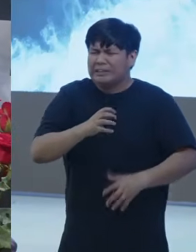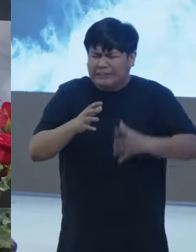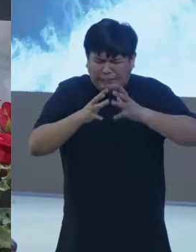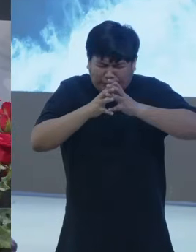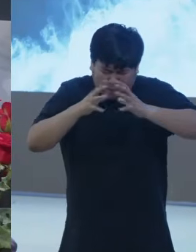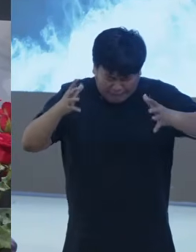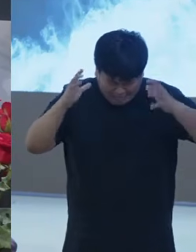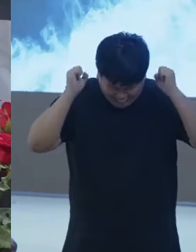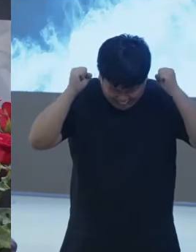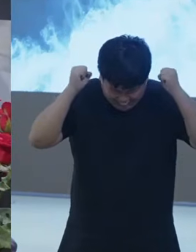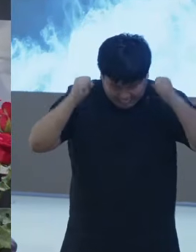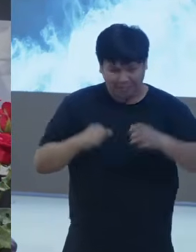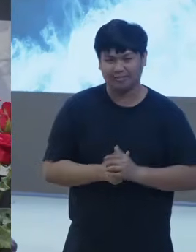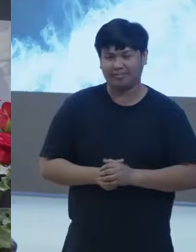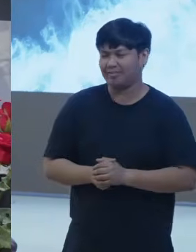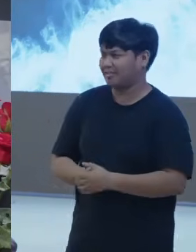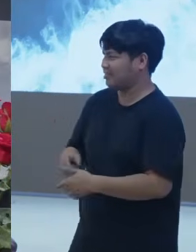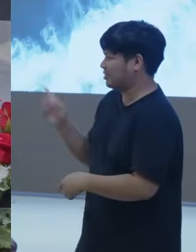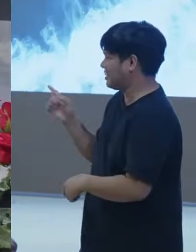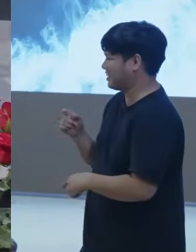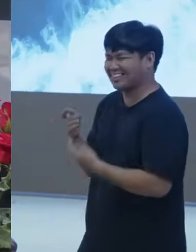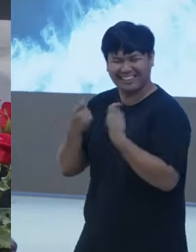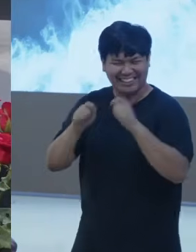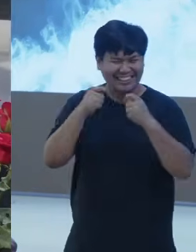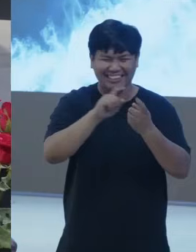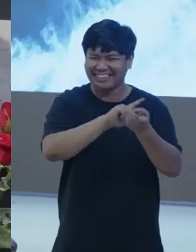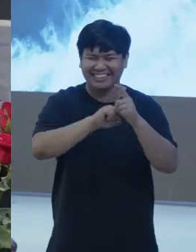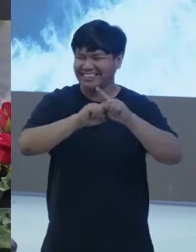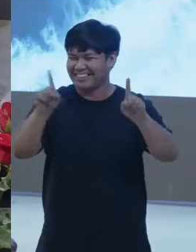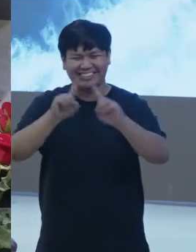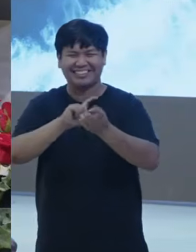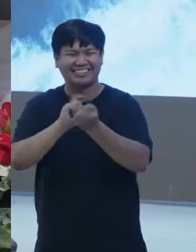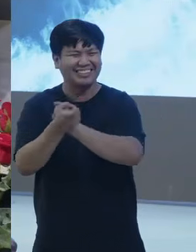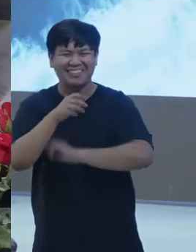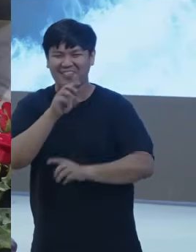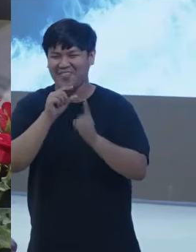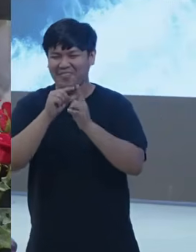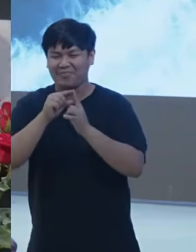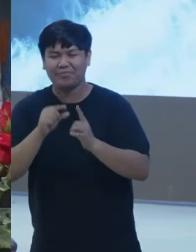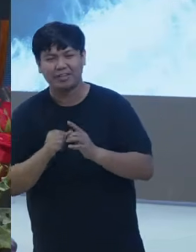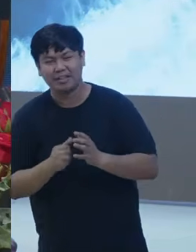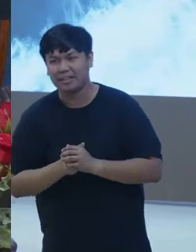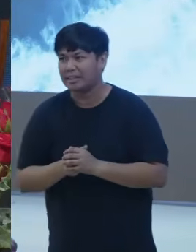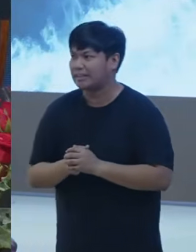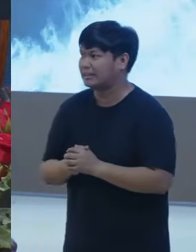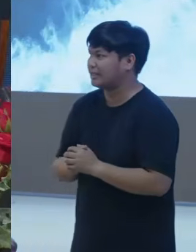Well, mali ang dating nun, ano? He was